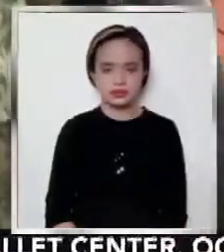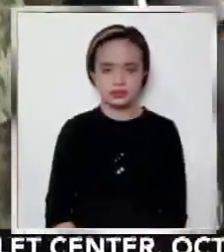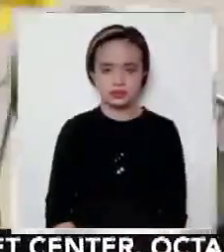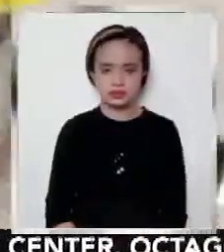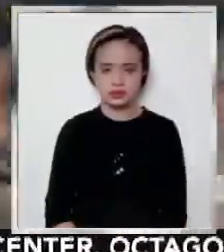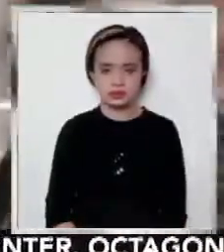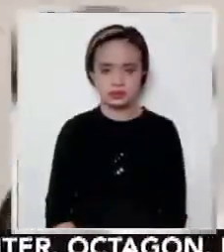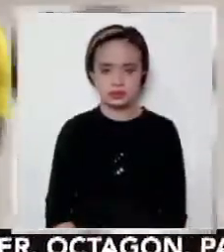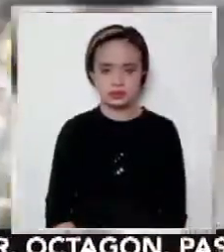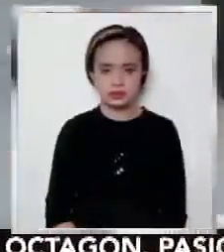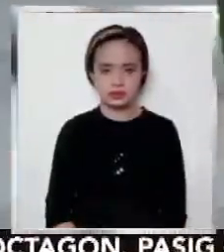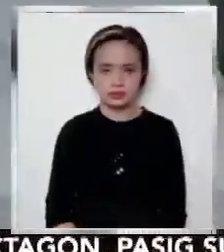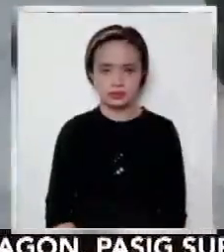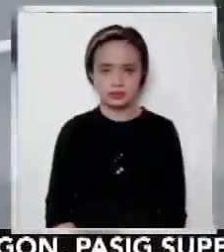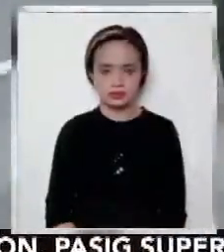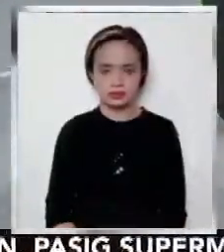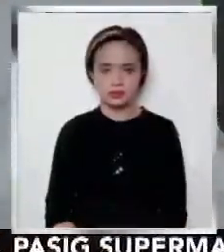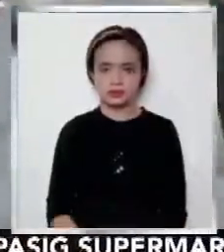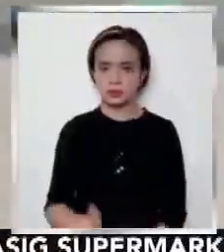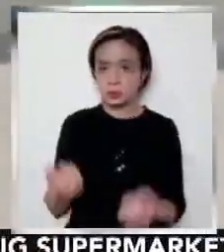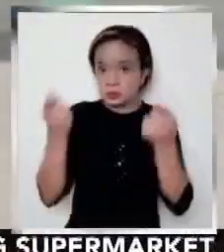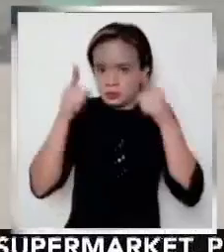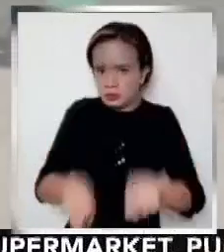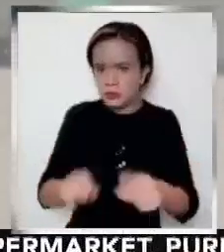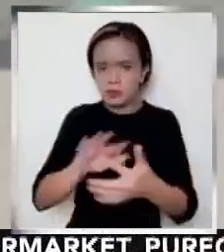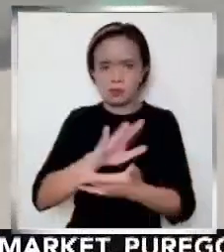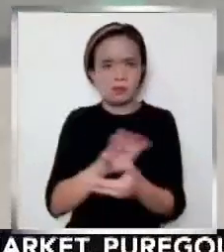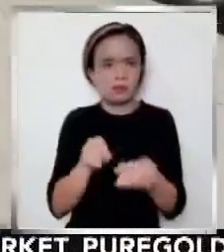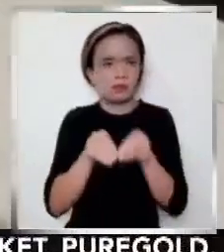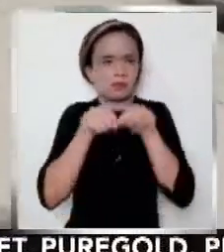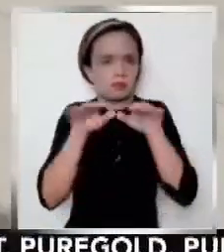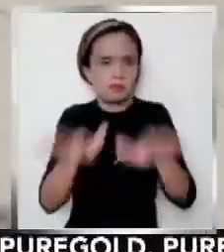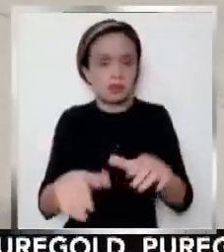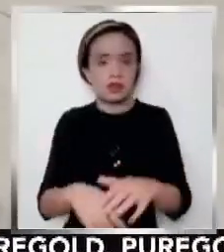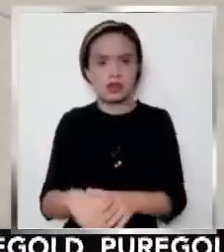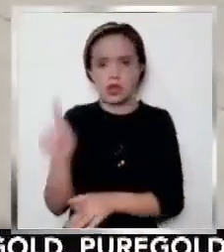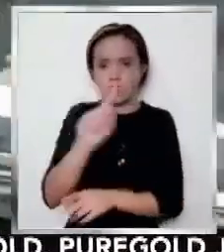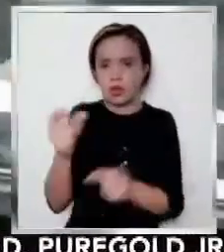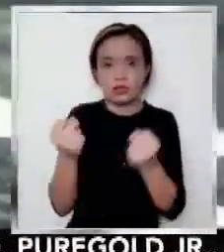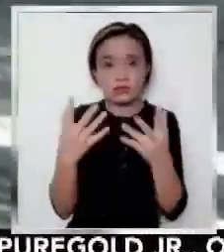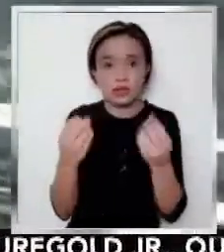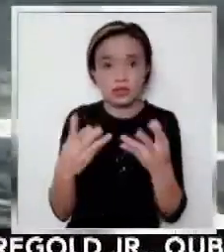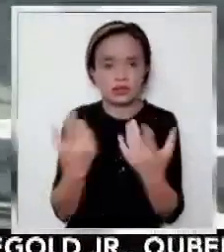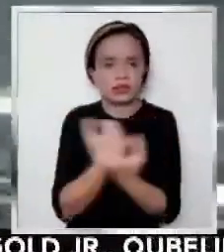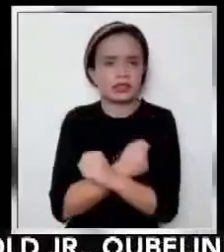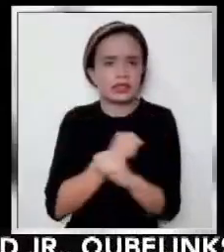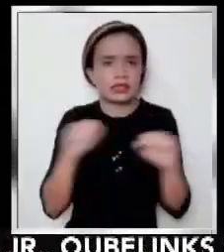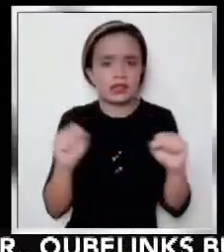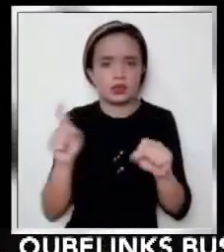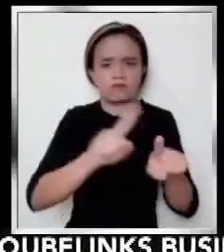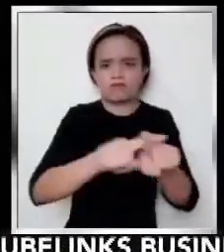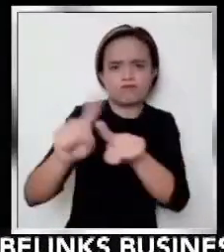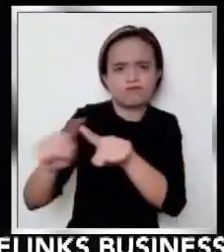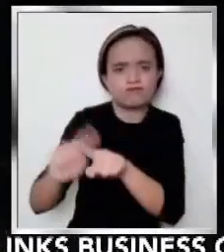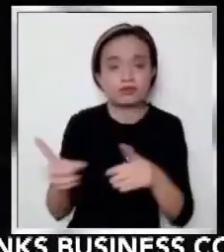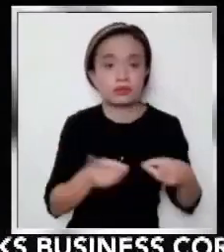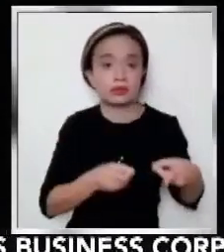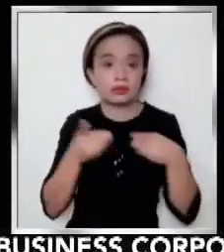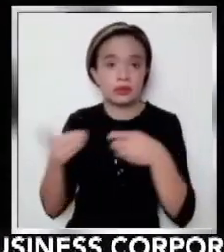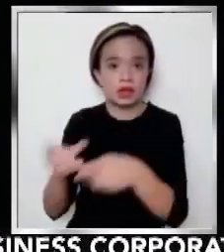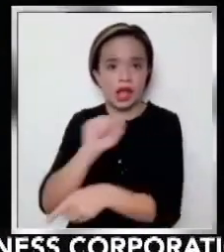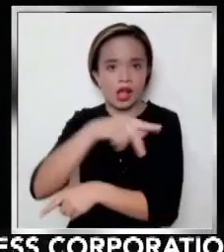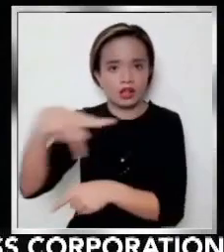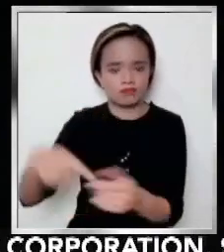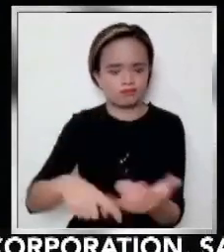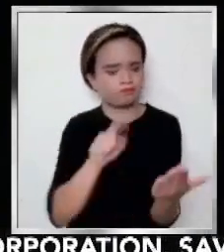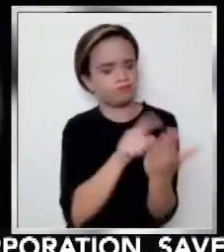Noong kasagsagan ng pandemic, isa sa naging sandigan ng maraming tahanan ang iba't ibang delivery app. Sa ilang pindot,